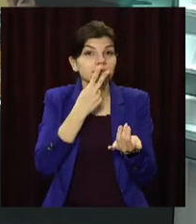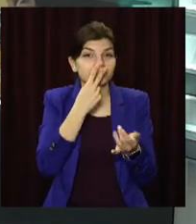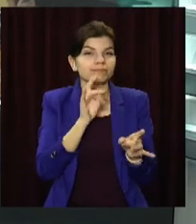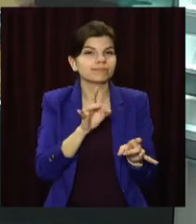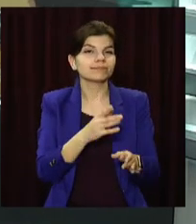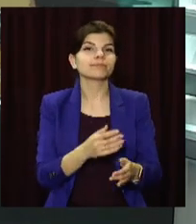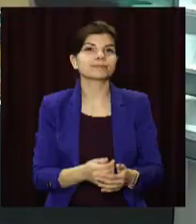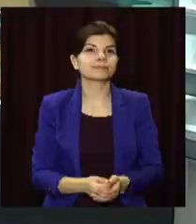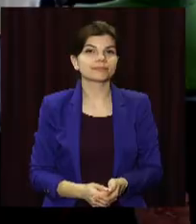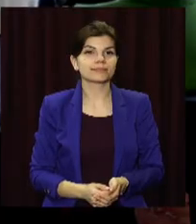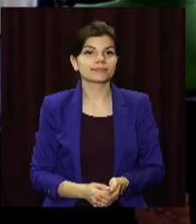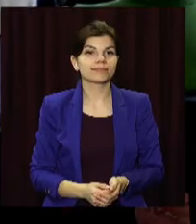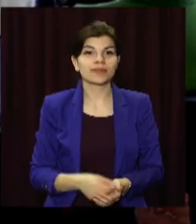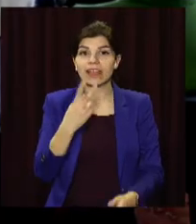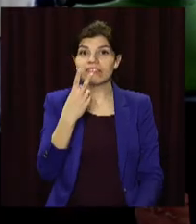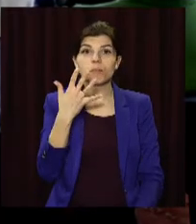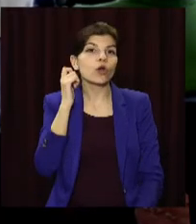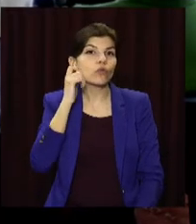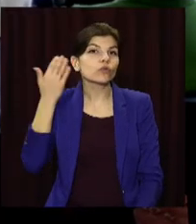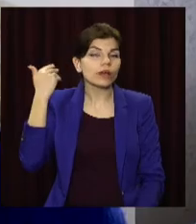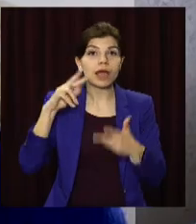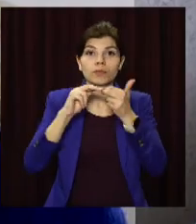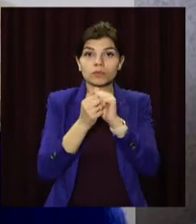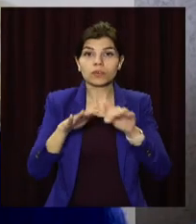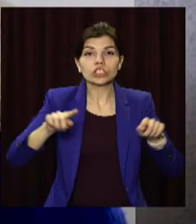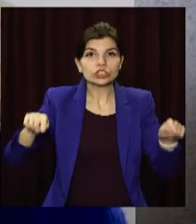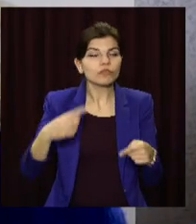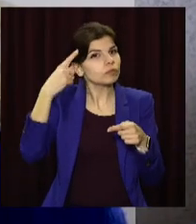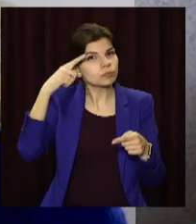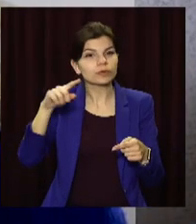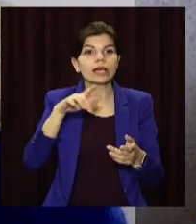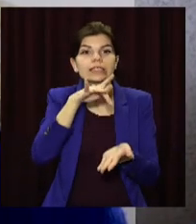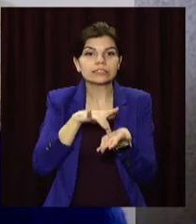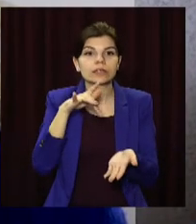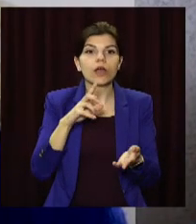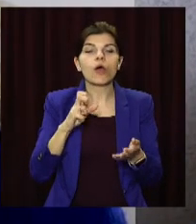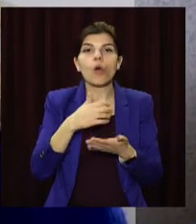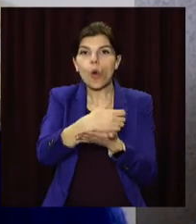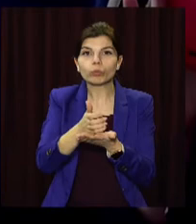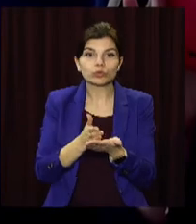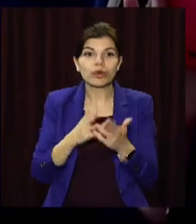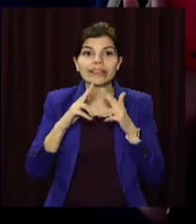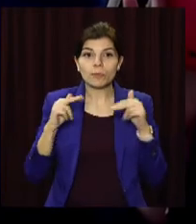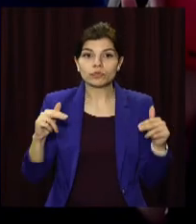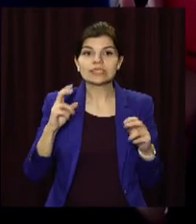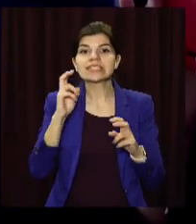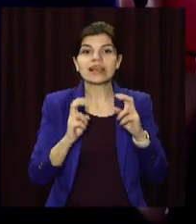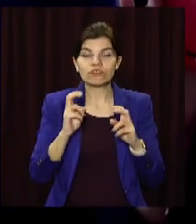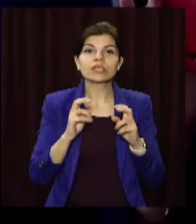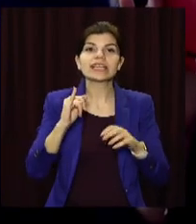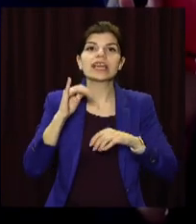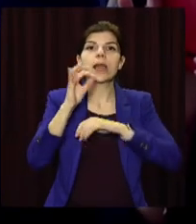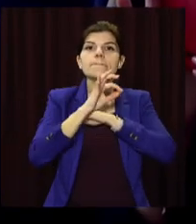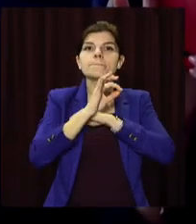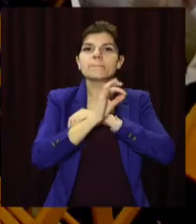сюжеті. 25 років тому в Кам'янському створили 3 центри соціального обслуговування – Дніпровський, Заводський та